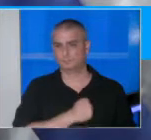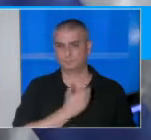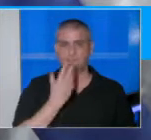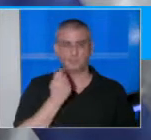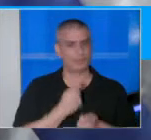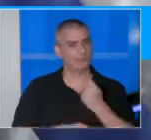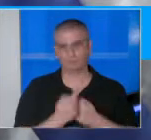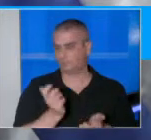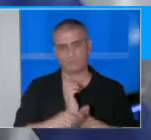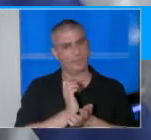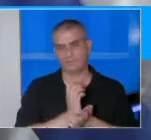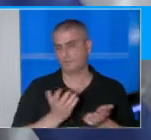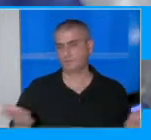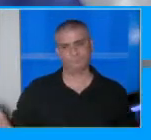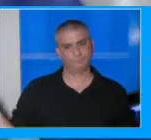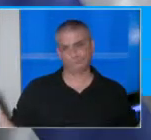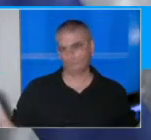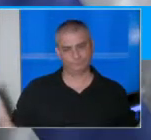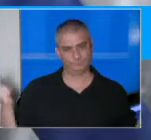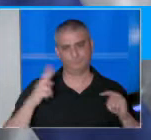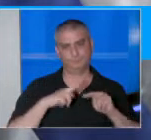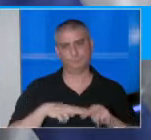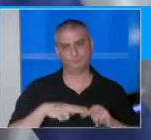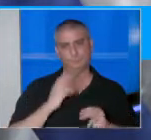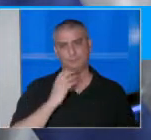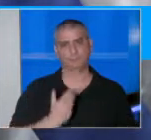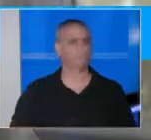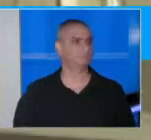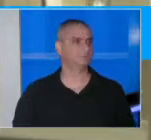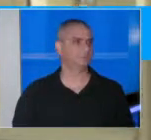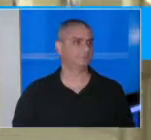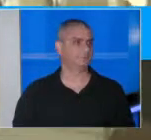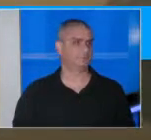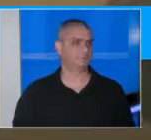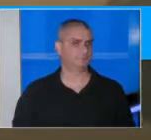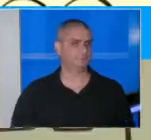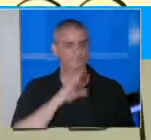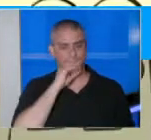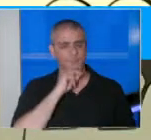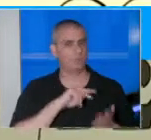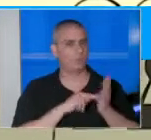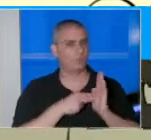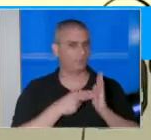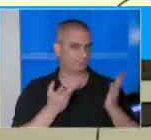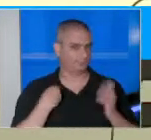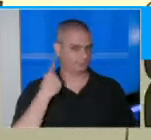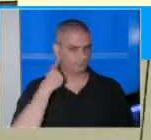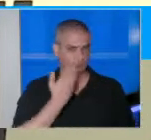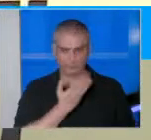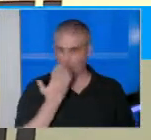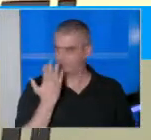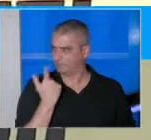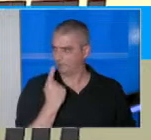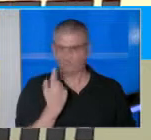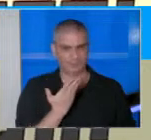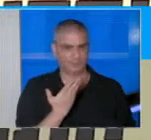מהעסקים, ההלוואה הזאת תישאר הלוואה ולא מענק. כן. חבר הכנסת פורר, בואו נדבר קצת פוליטיקה ברשותך. הנה, שמענו לפני